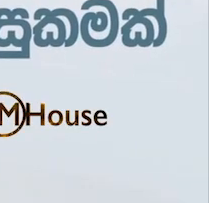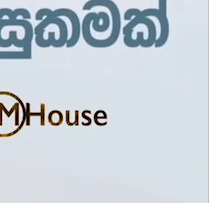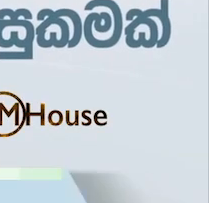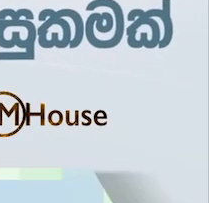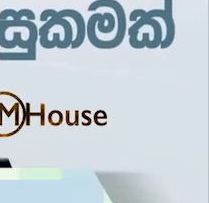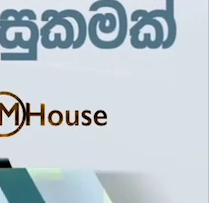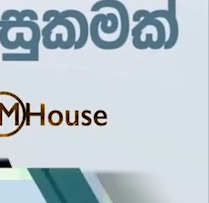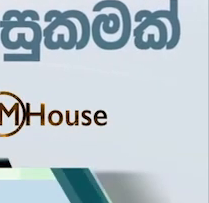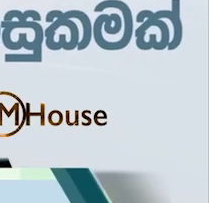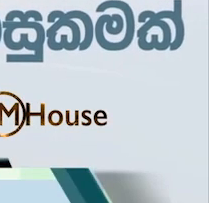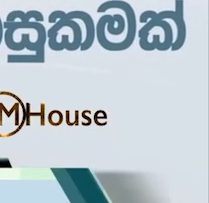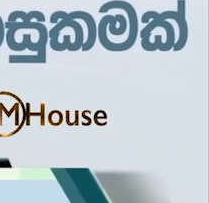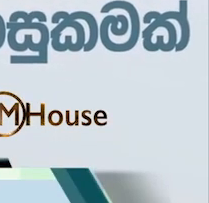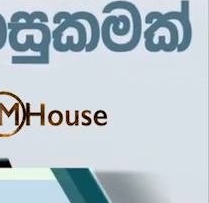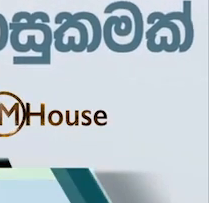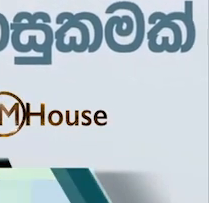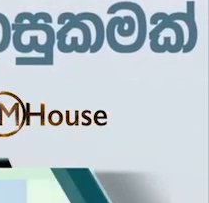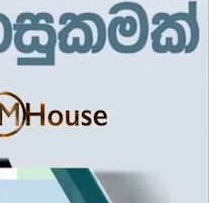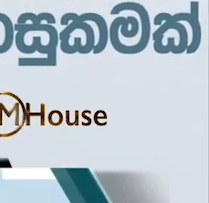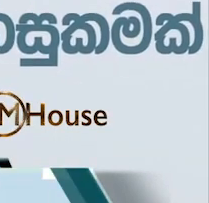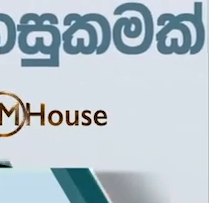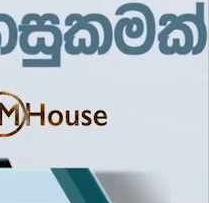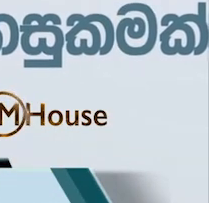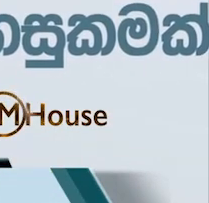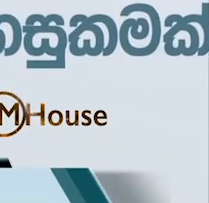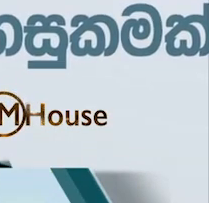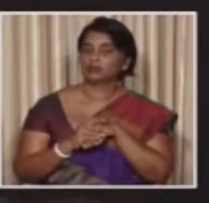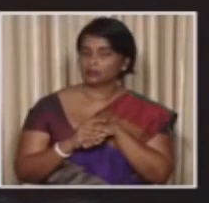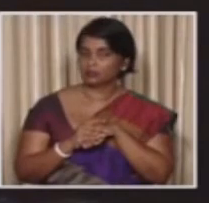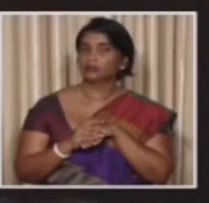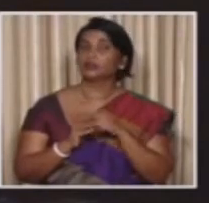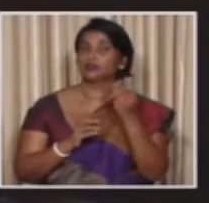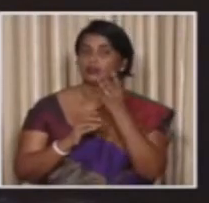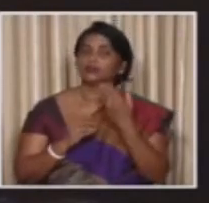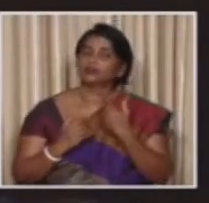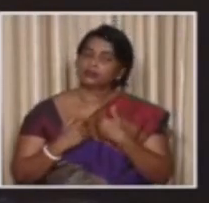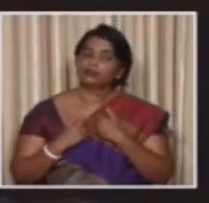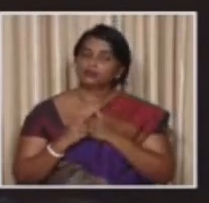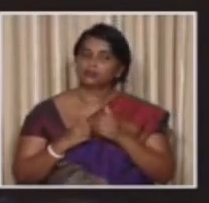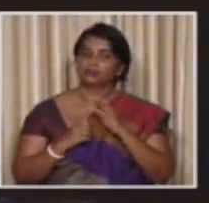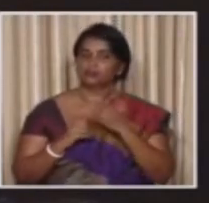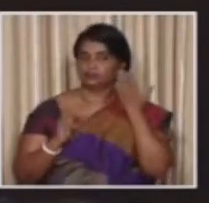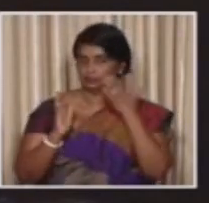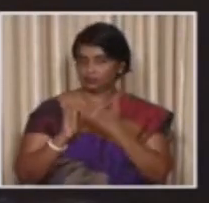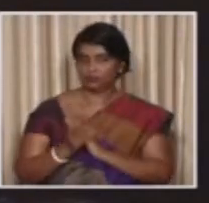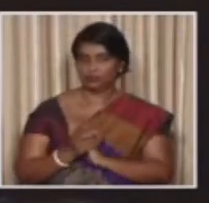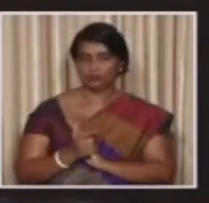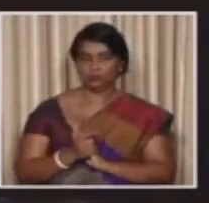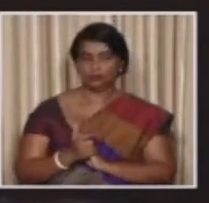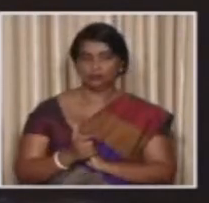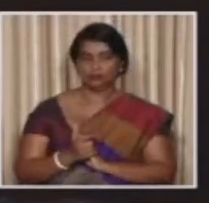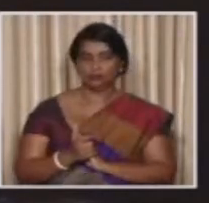සුළු හා මධ්‍ය පරිමාණ ව්‍යවසායකයන්ට සහනදායි ණය පහසුකමක්. Pirma, you have 12 minutes.